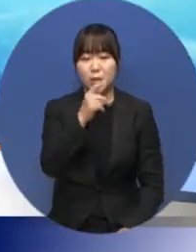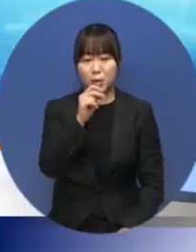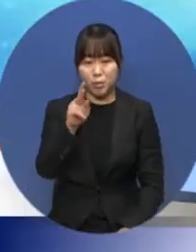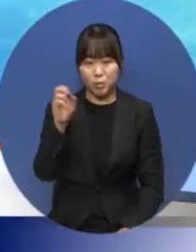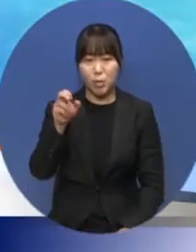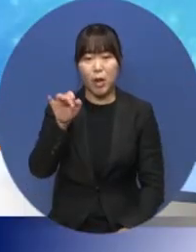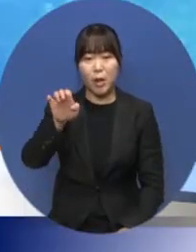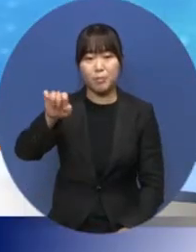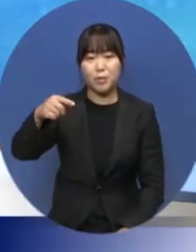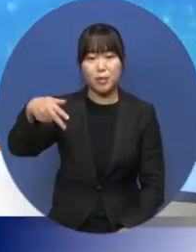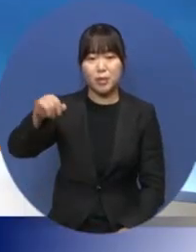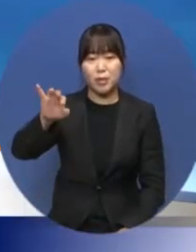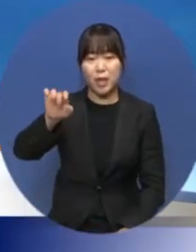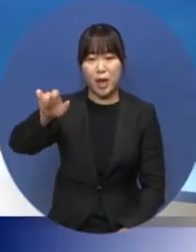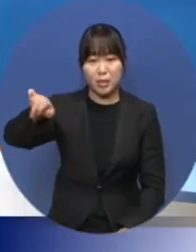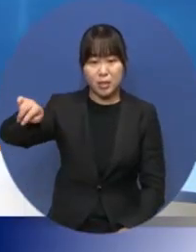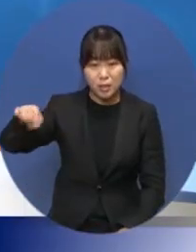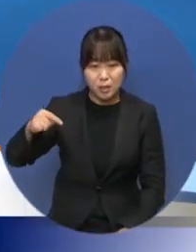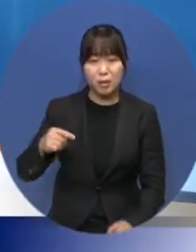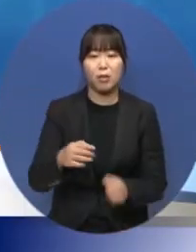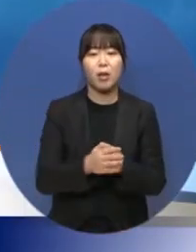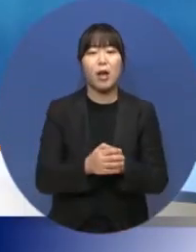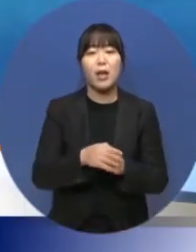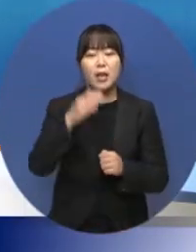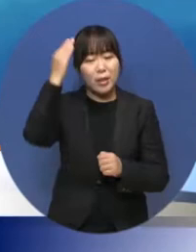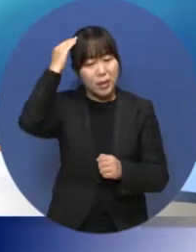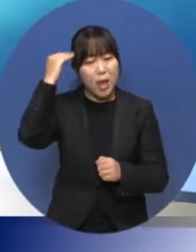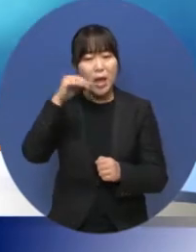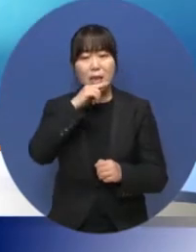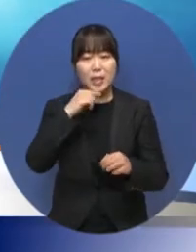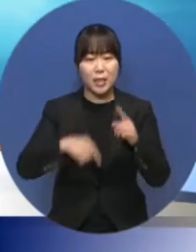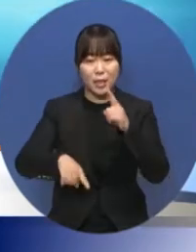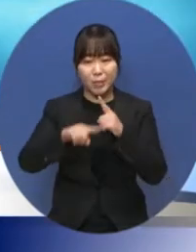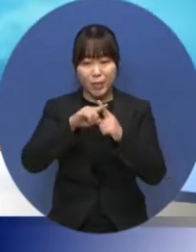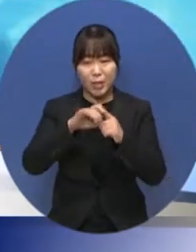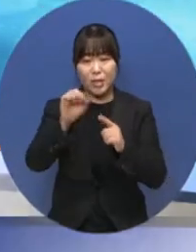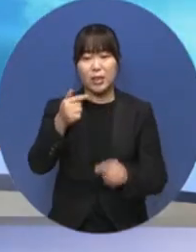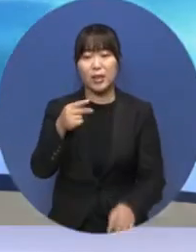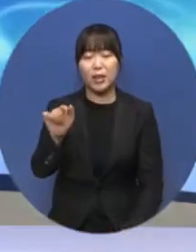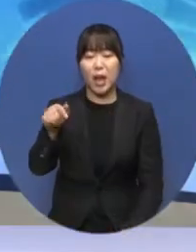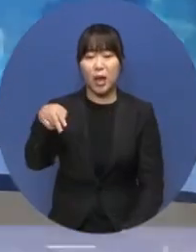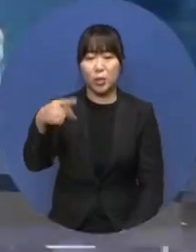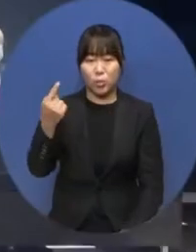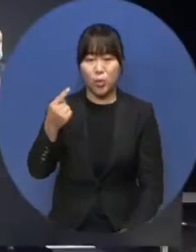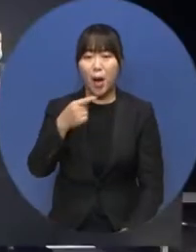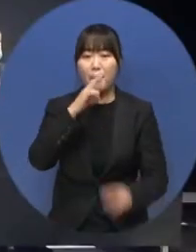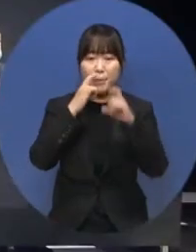복지TV와 FG아크스가 대한적십자사에 은나노 마스크를 기부했습니다.